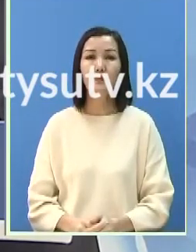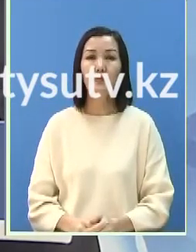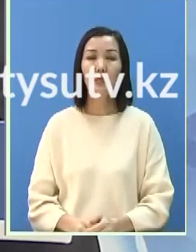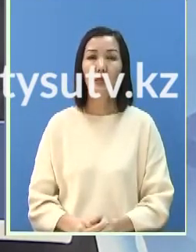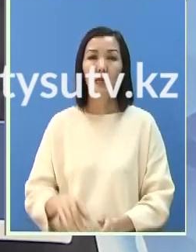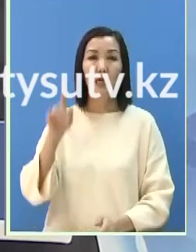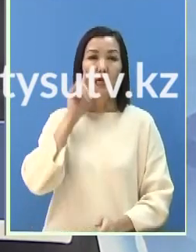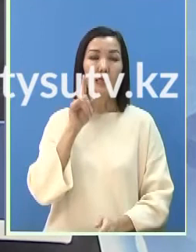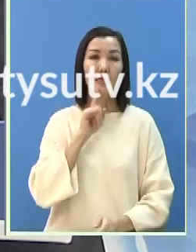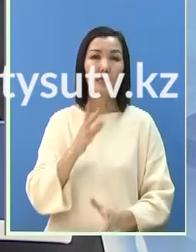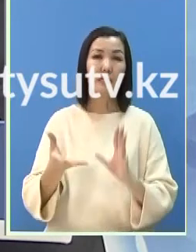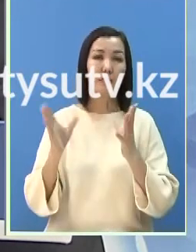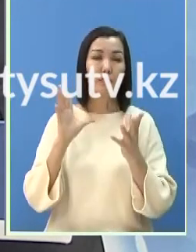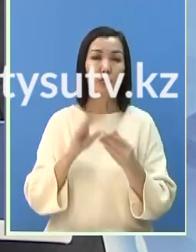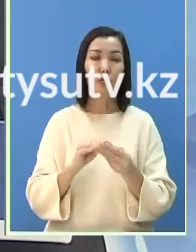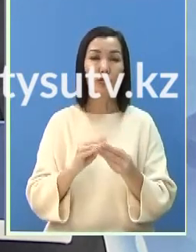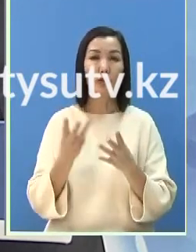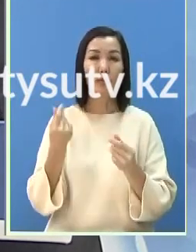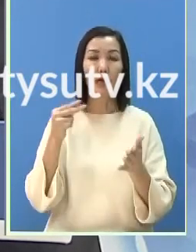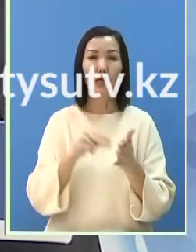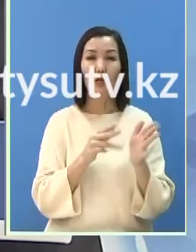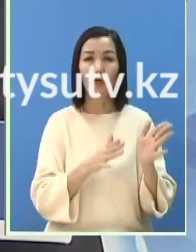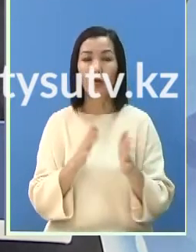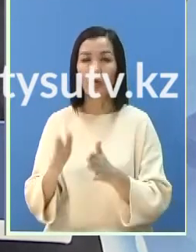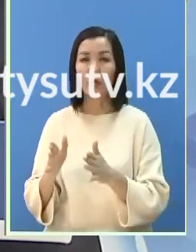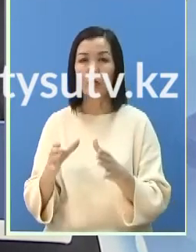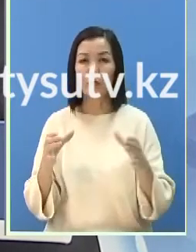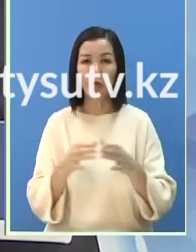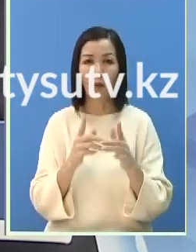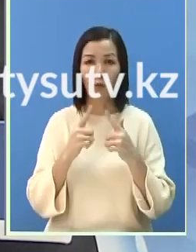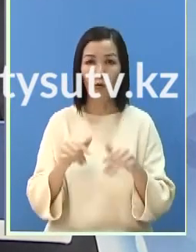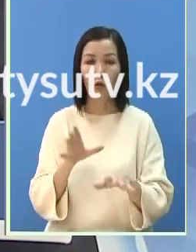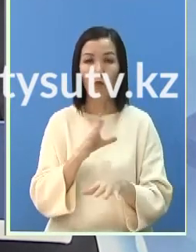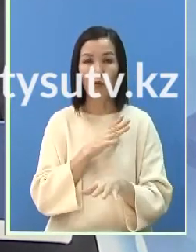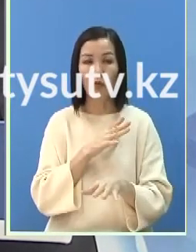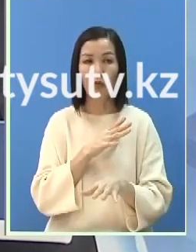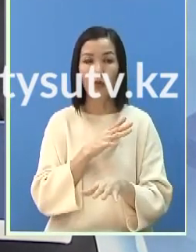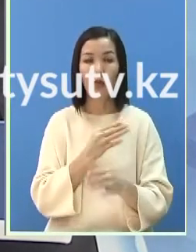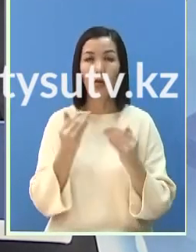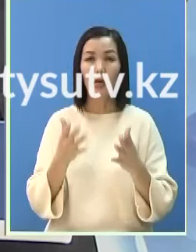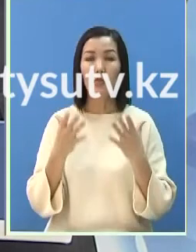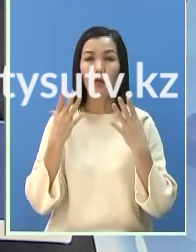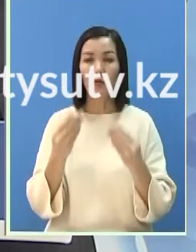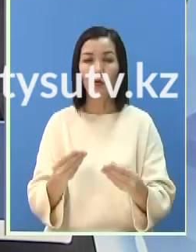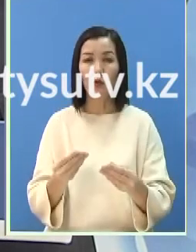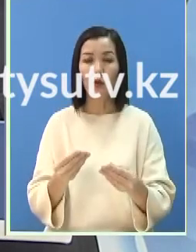елімізде бағаны тұрақтандыру штабы құрылған болатын. Ол жаңағы штаб қазіргі таңда